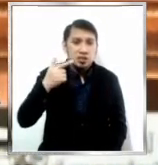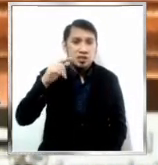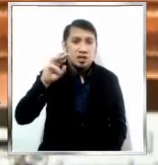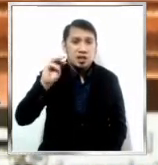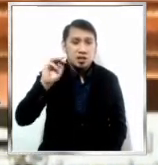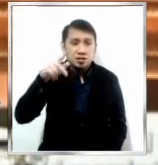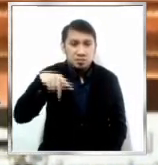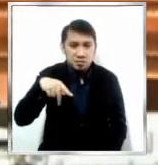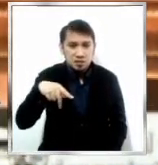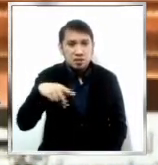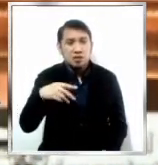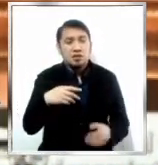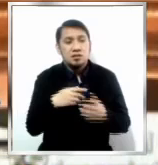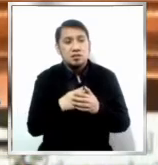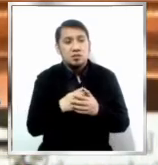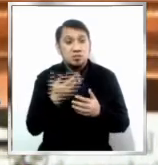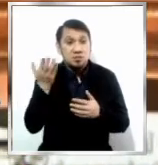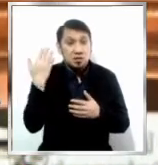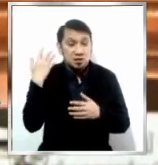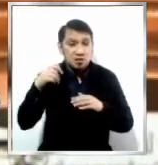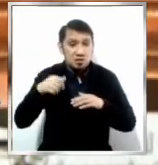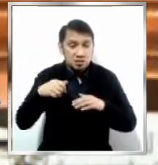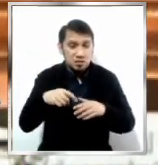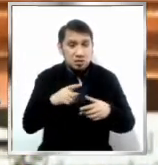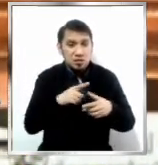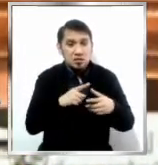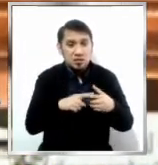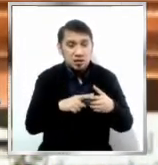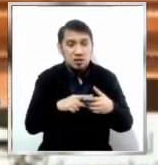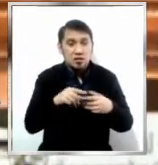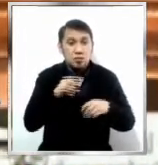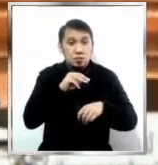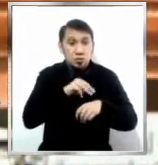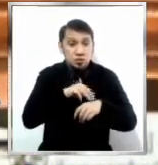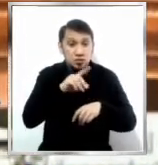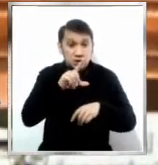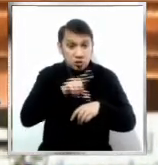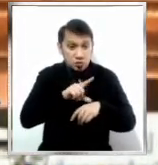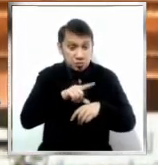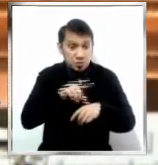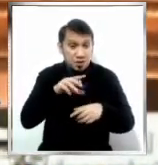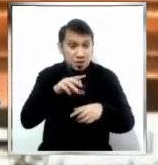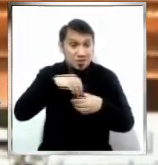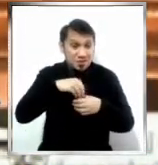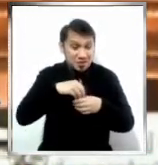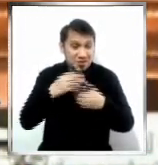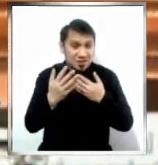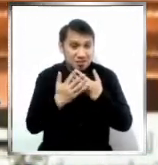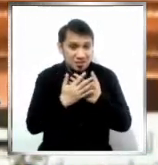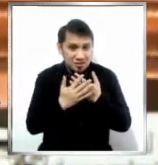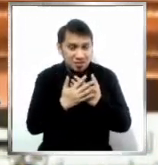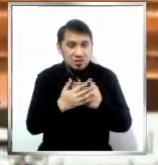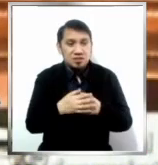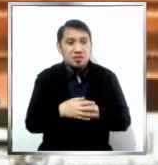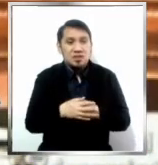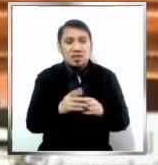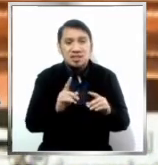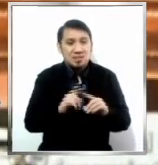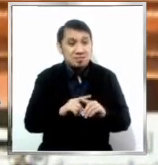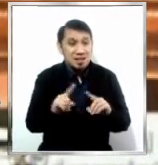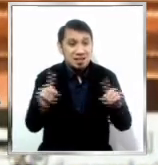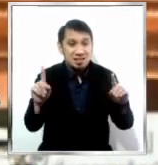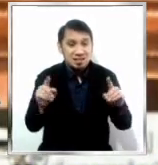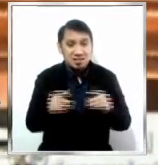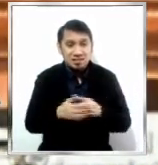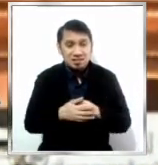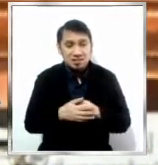kaso. Munting lupa, yung sa loob na, taga munting lupa, iba yan.